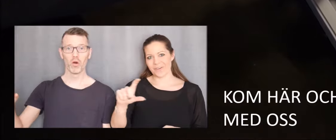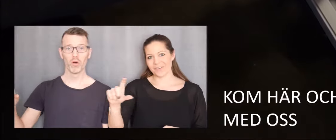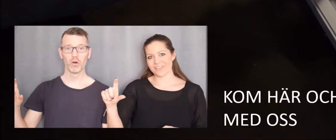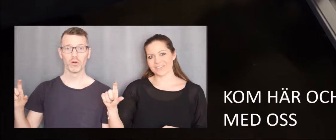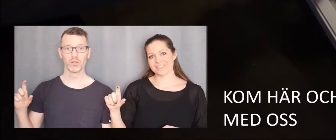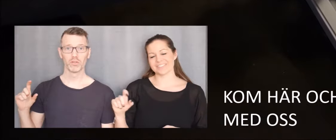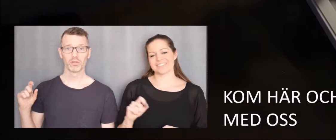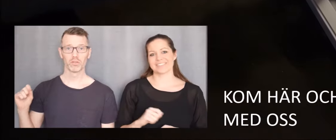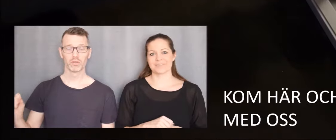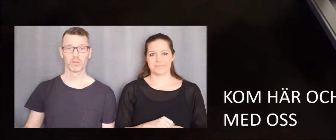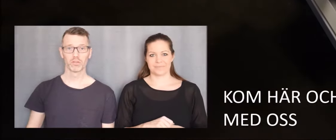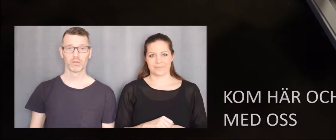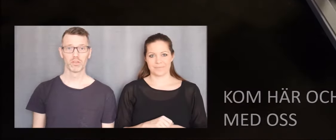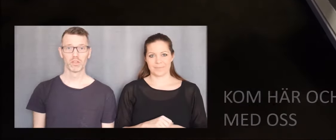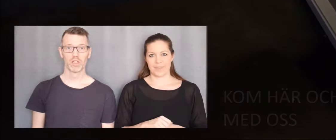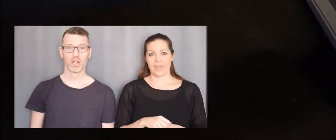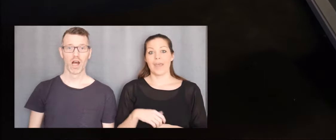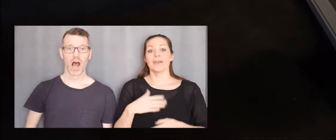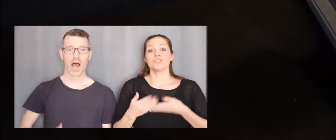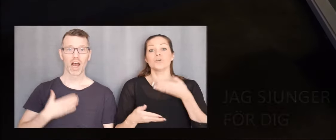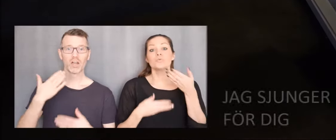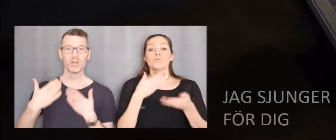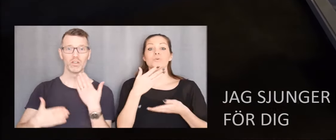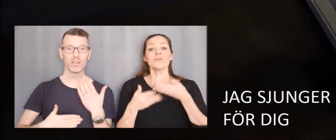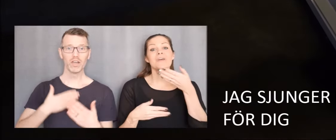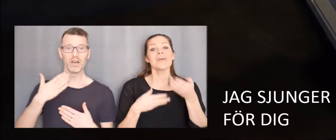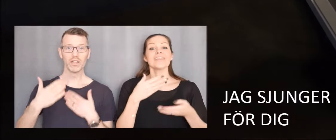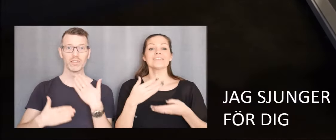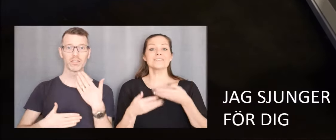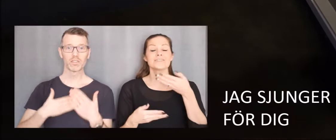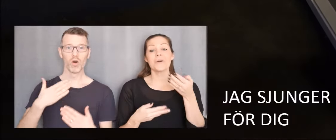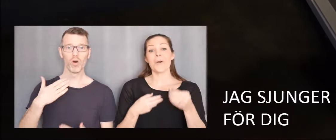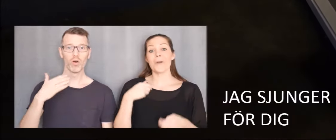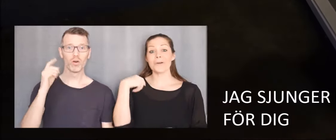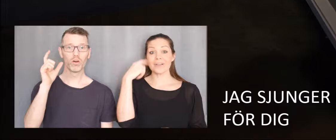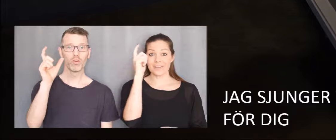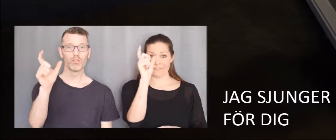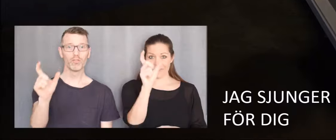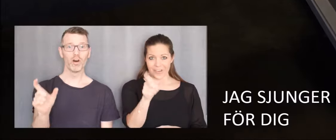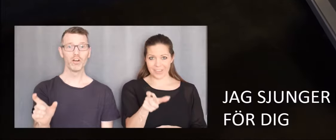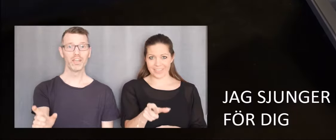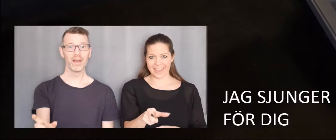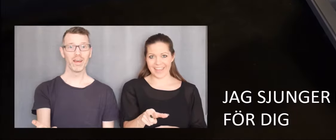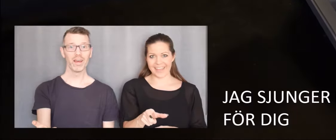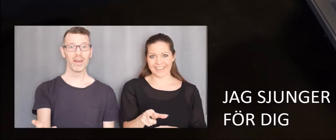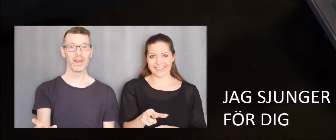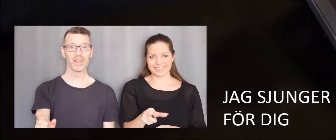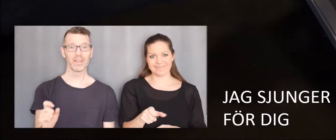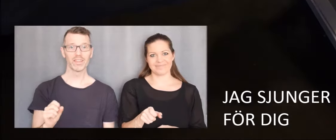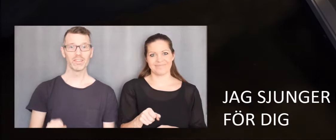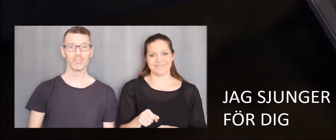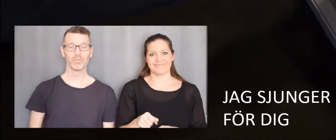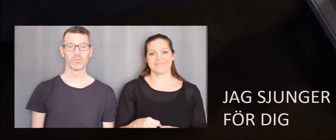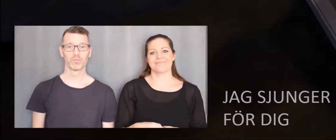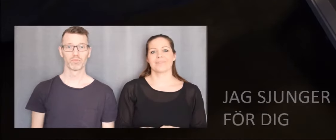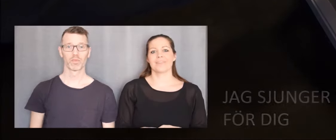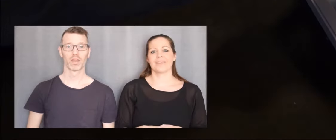med oss. Jag sjunger en sång för